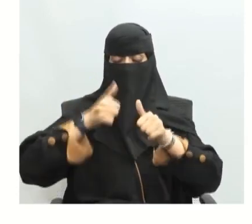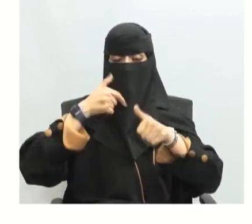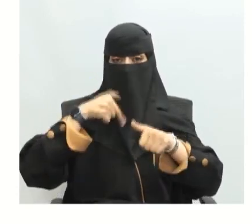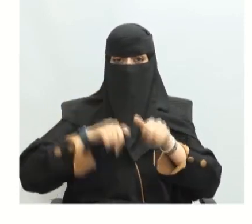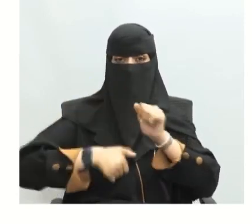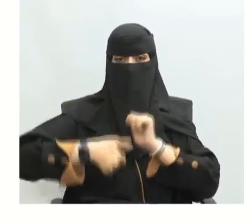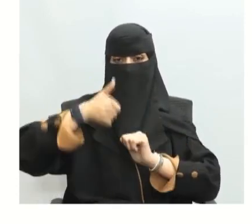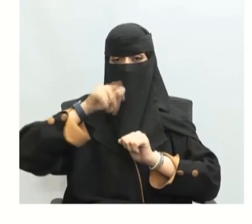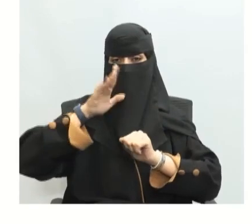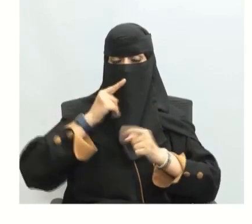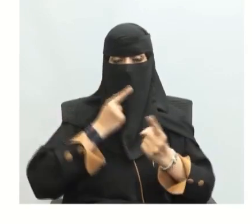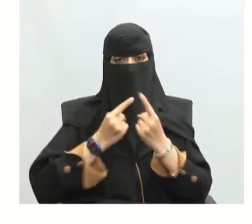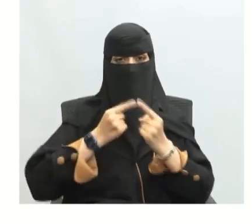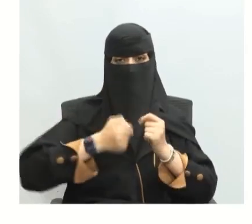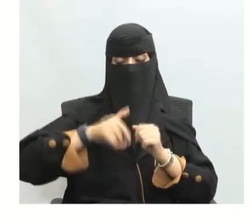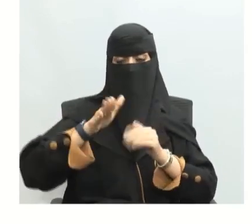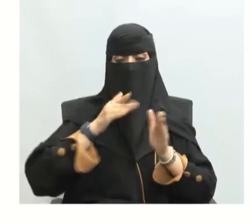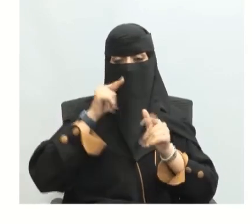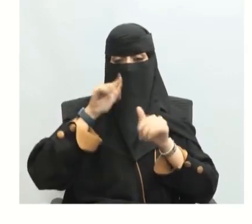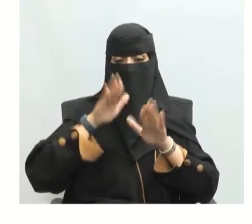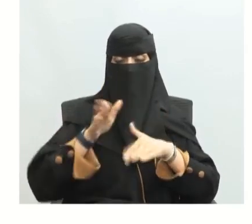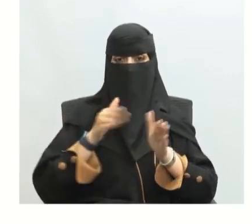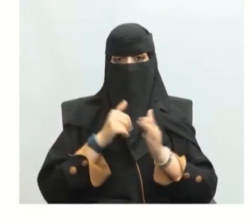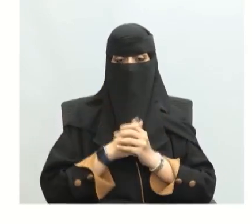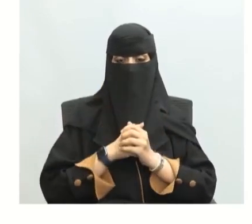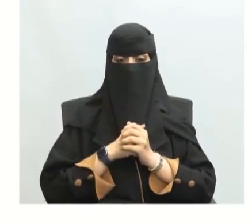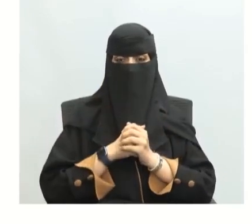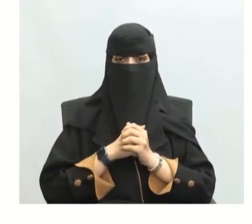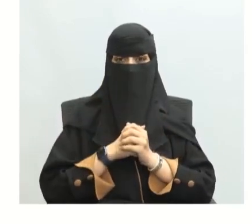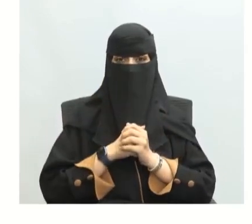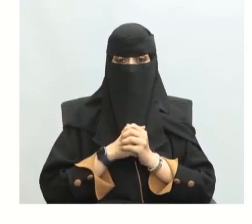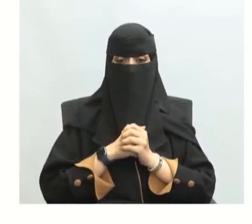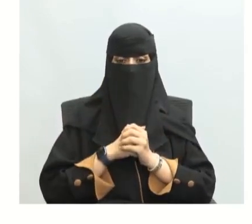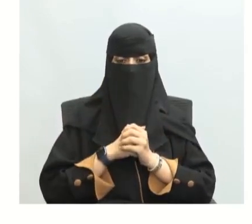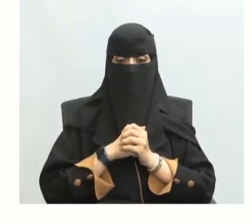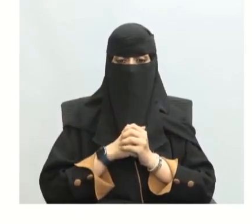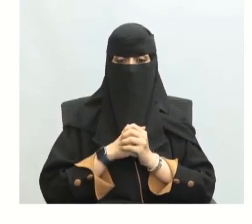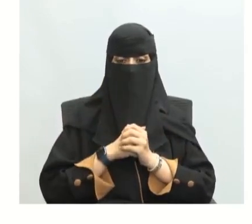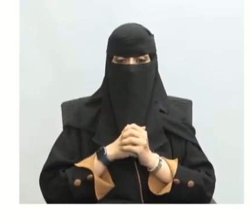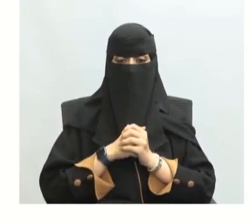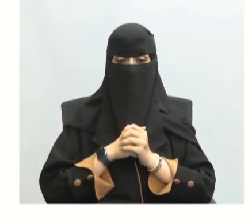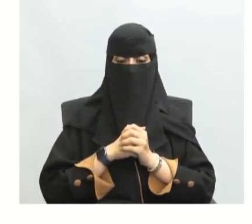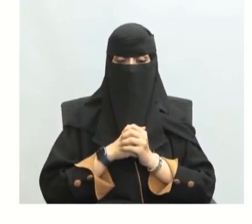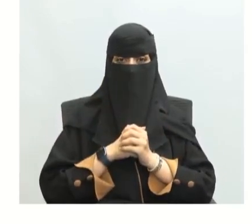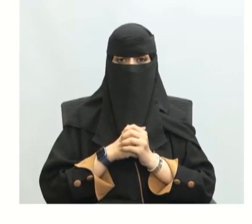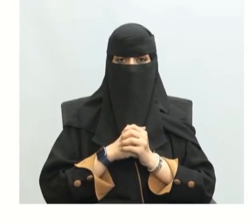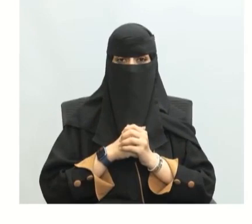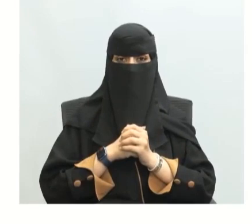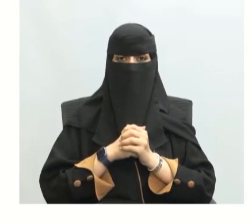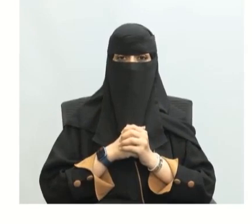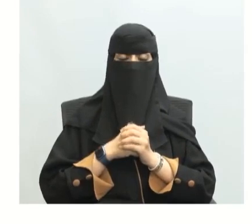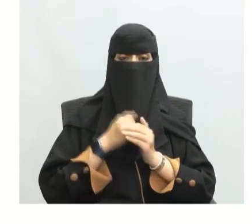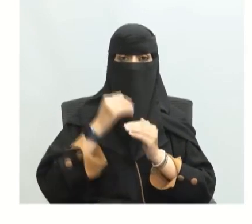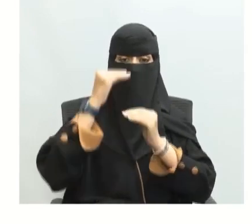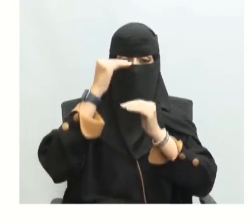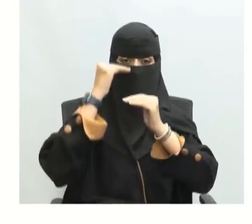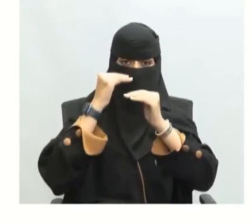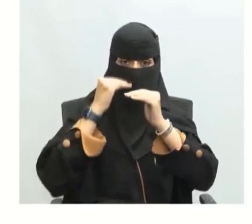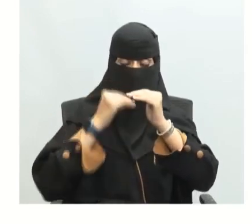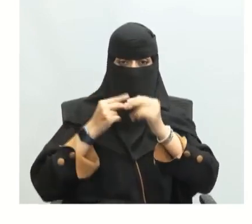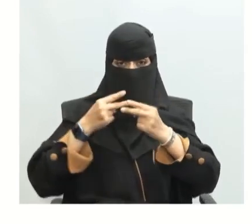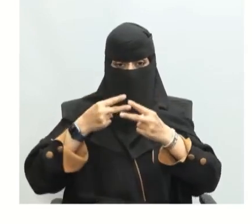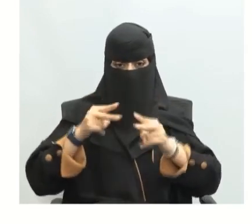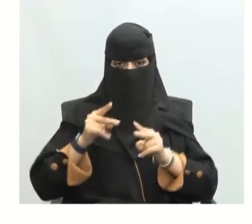على تحقيق الحوار الناجح ايضا من اداب الحوار التدرج والبدء